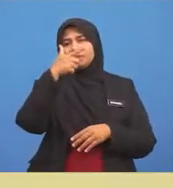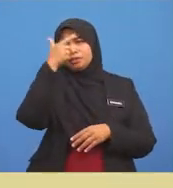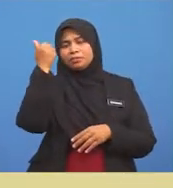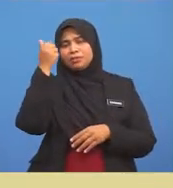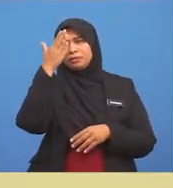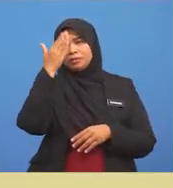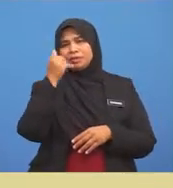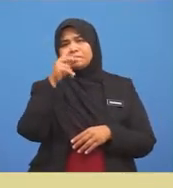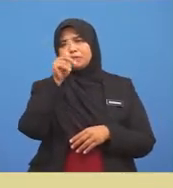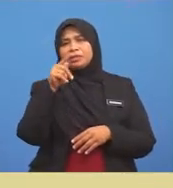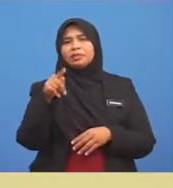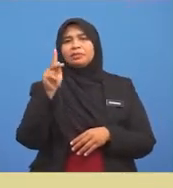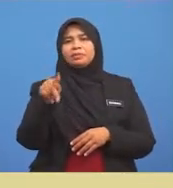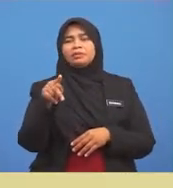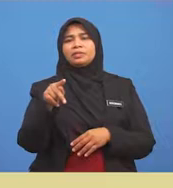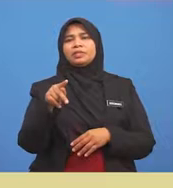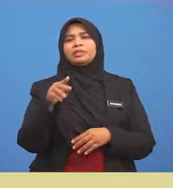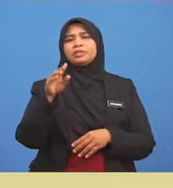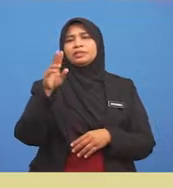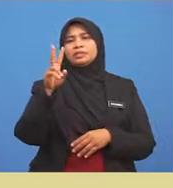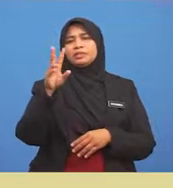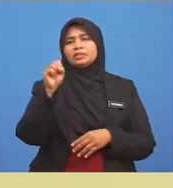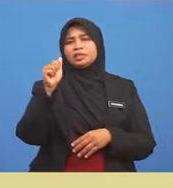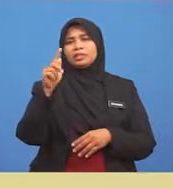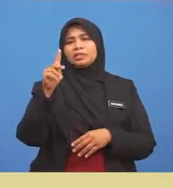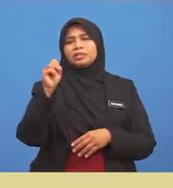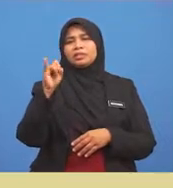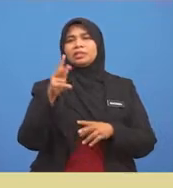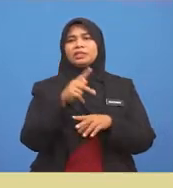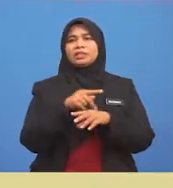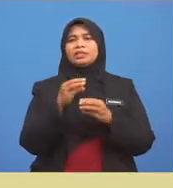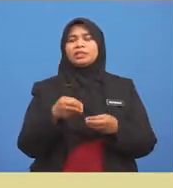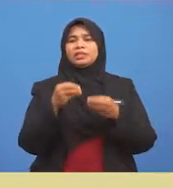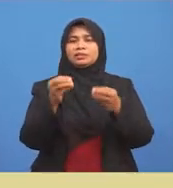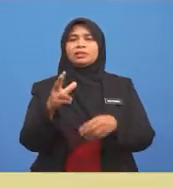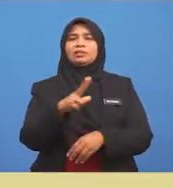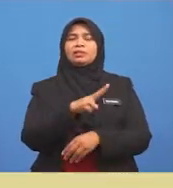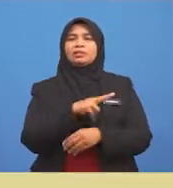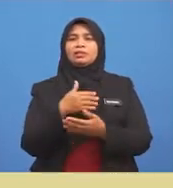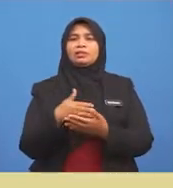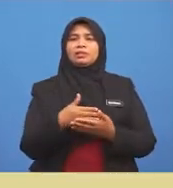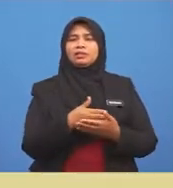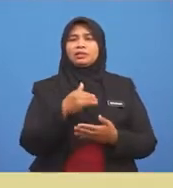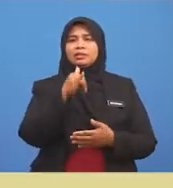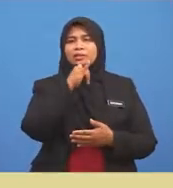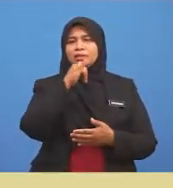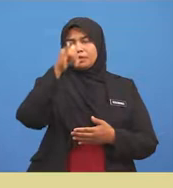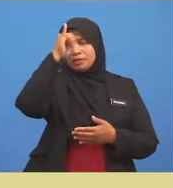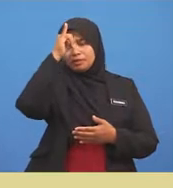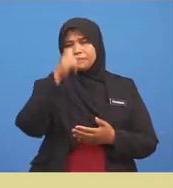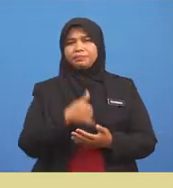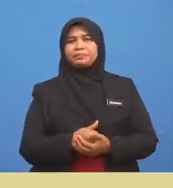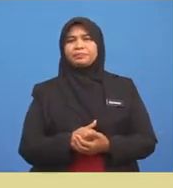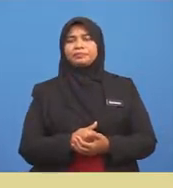sebab mengapakah diperlukan saksi ketika menyerahkan harta anak yatim. Apakah jawapannya